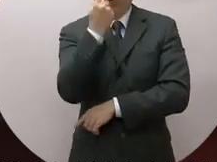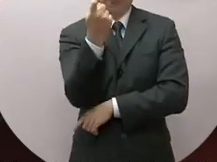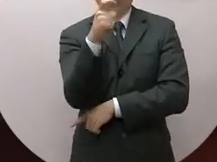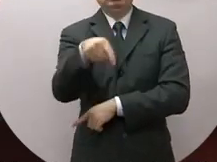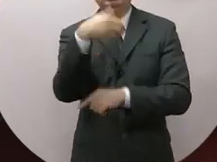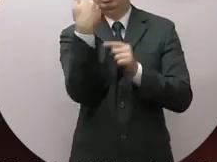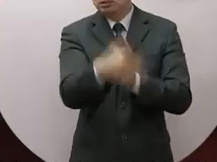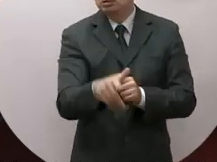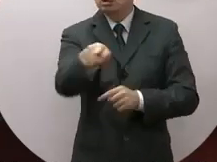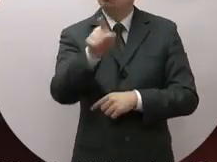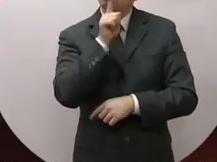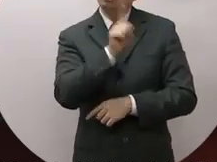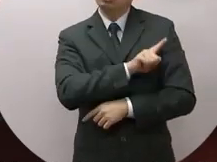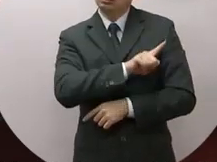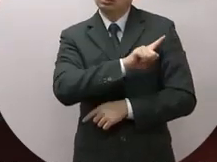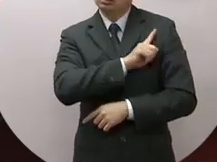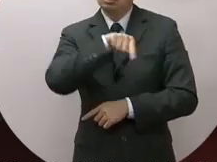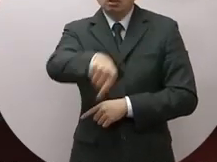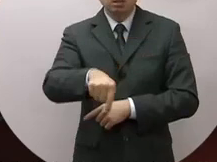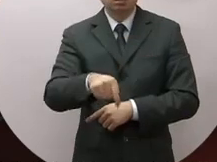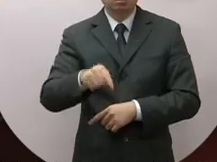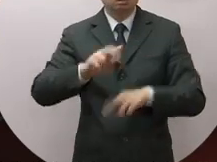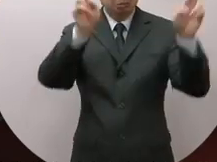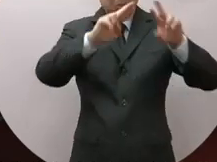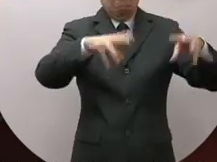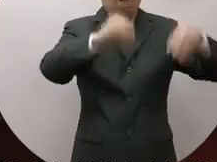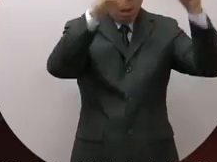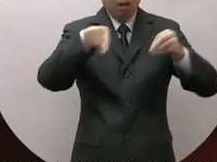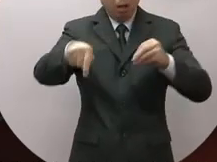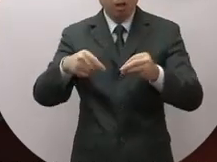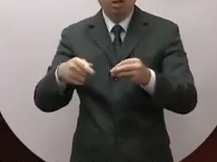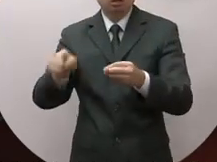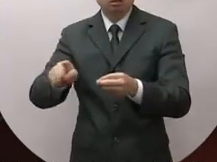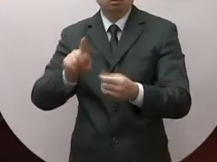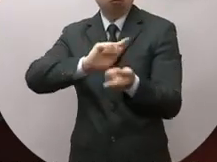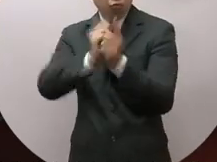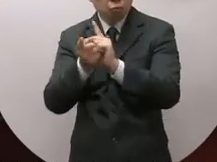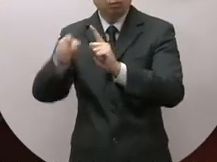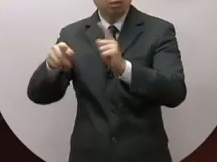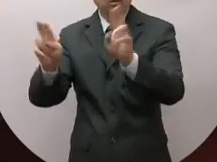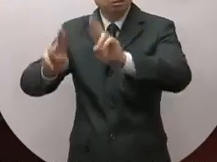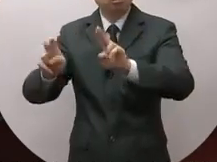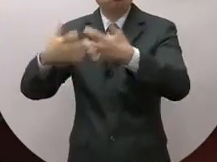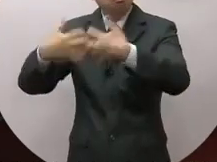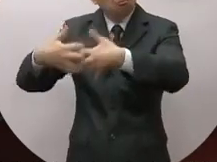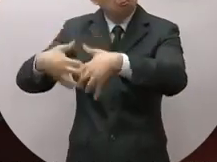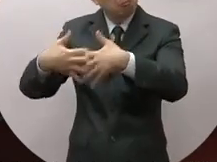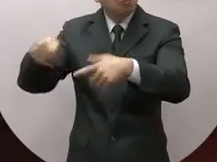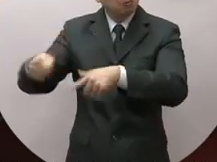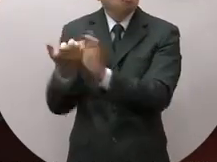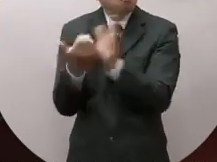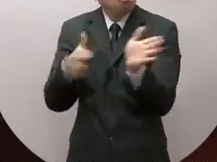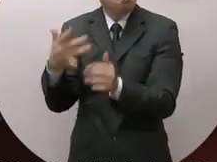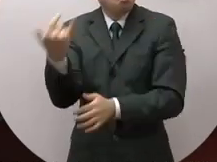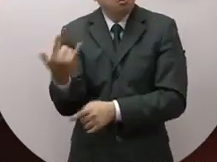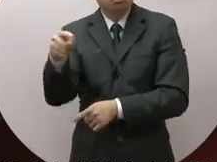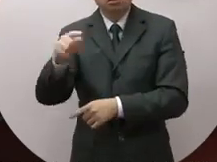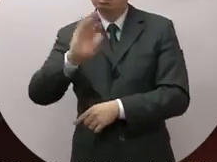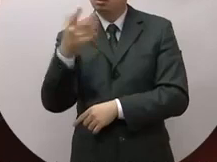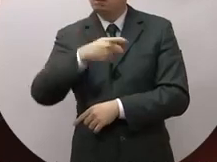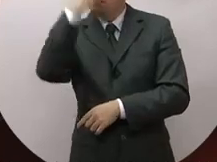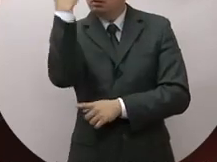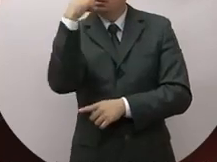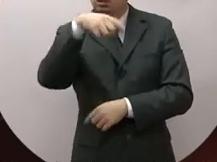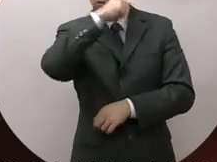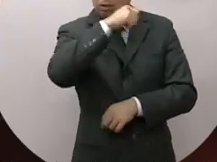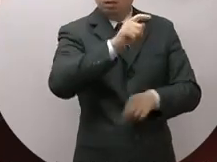备不断电系统吗？就算是有自备发电机，他们要补充燃料的时候，到中油去加油站，就发现台电中油呢，因为断